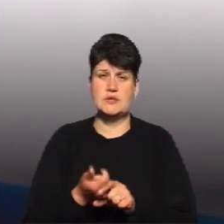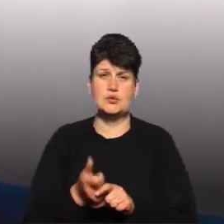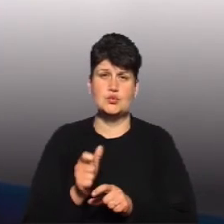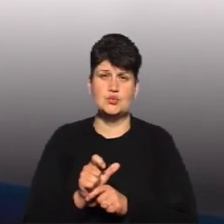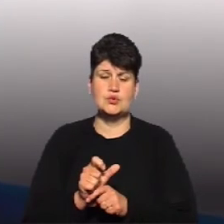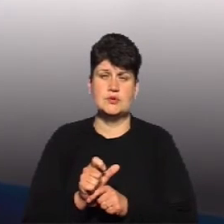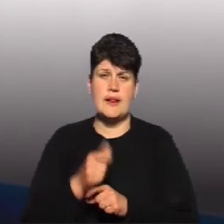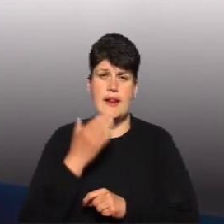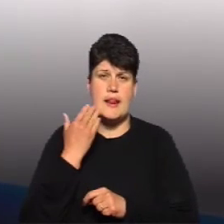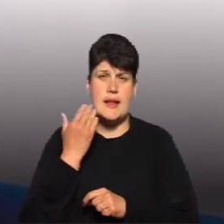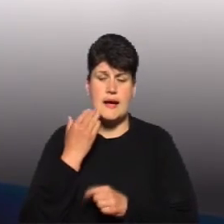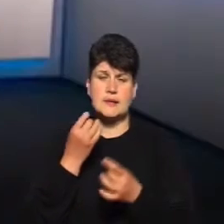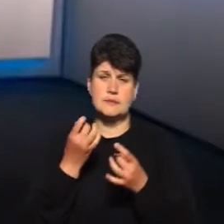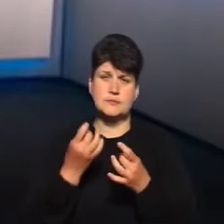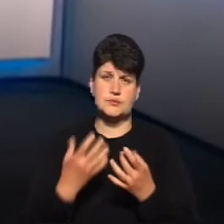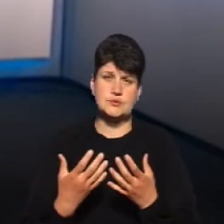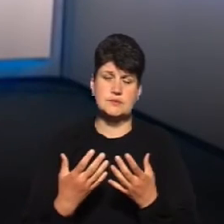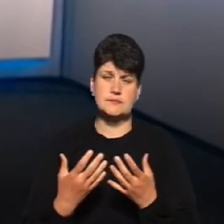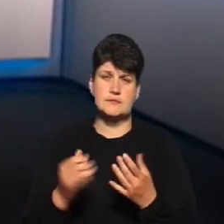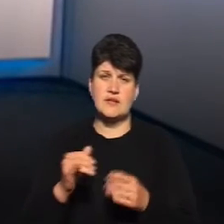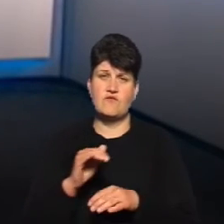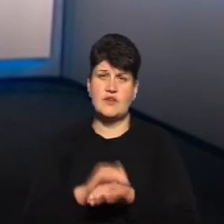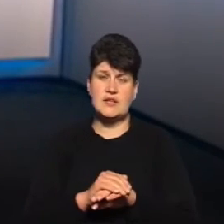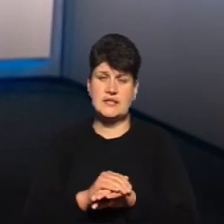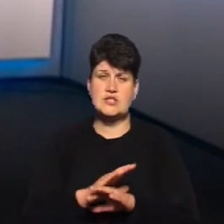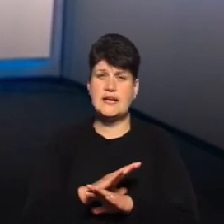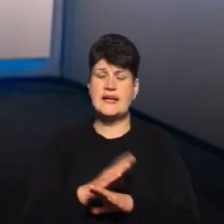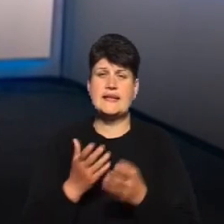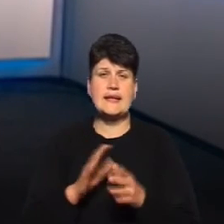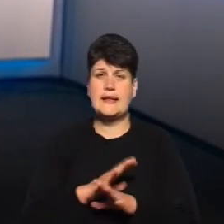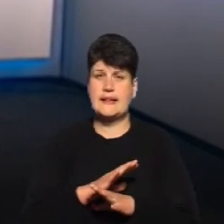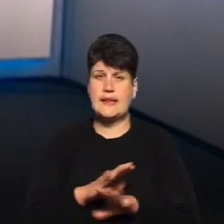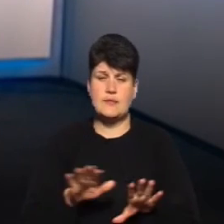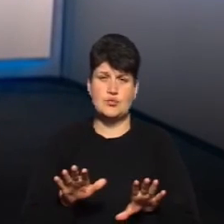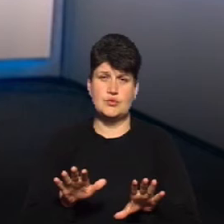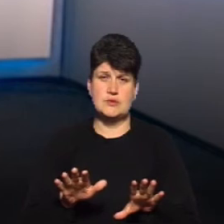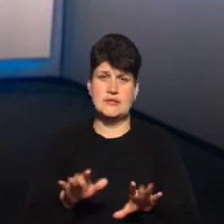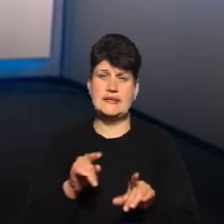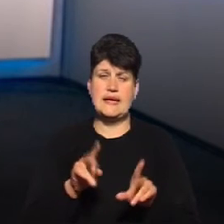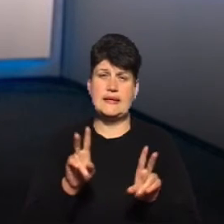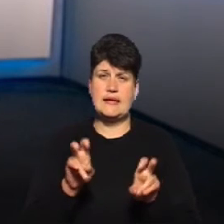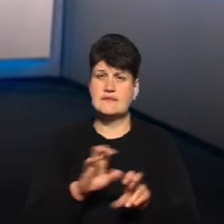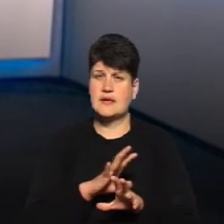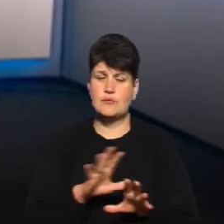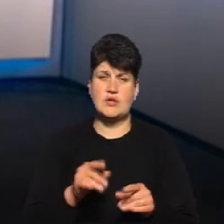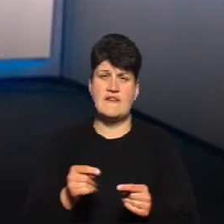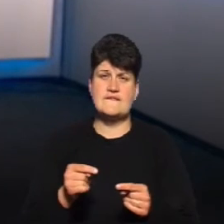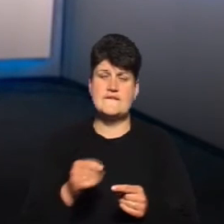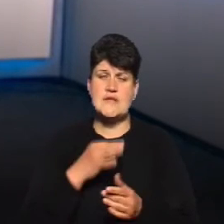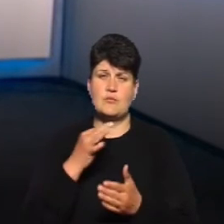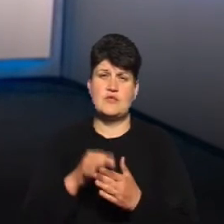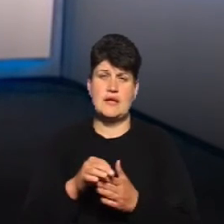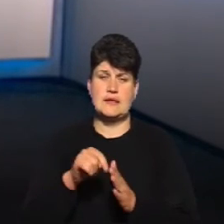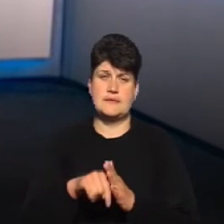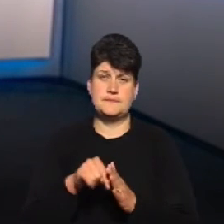легким, простим і фактично, який не буде, та назва не буде відповідати змісту. Ще такий цікавий момент, що цей